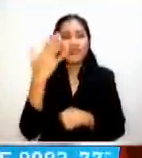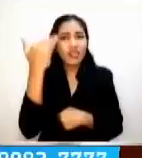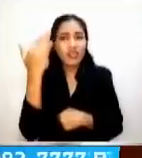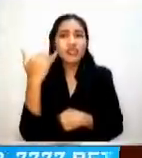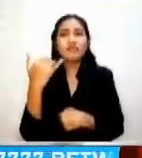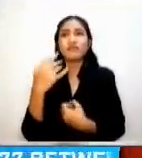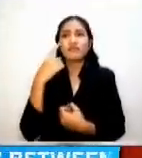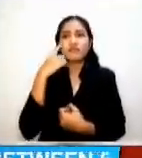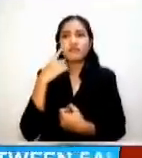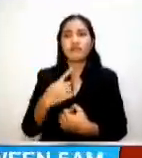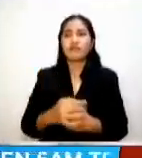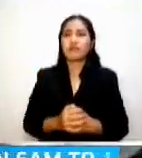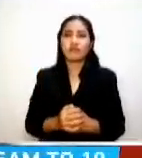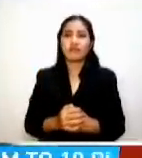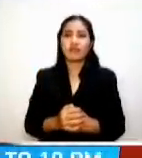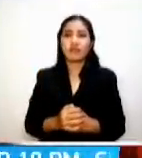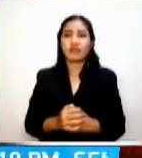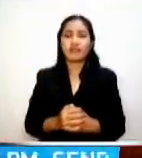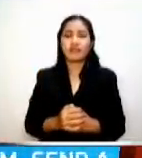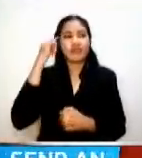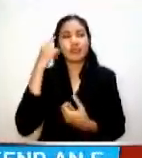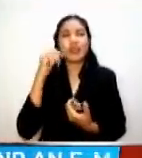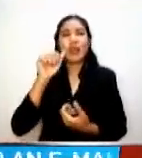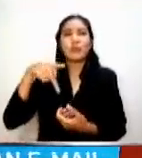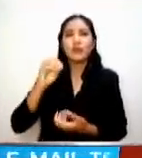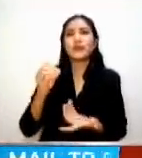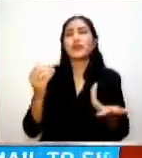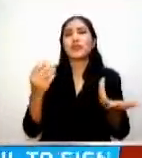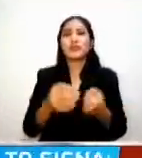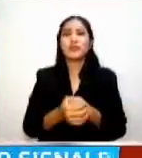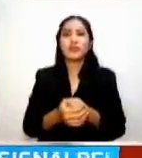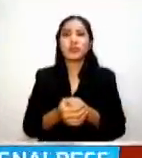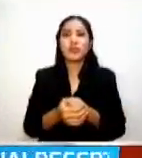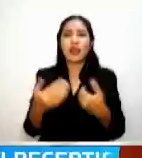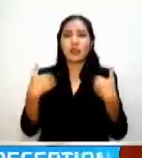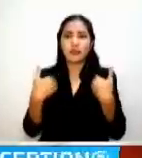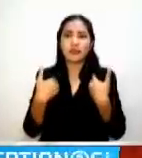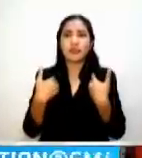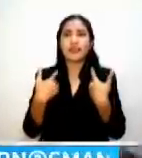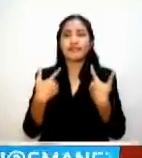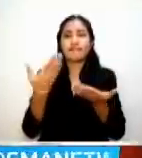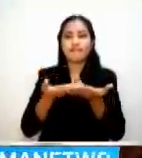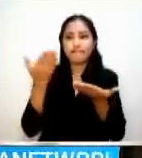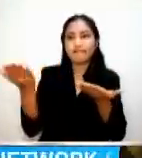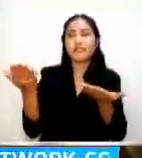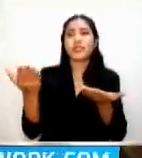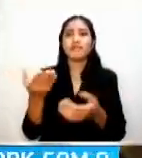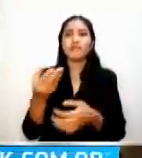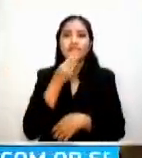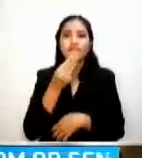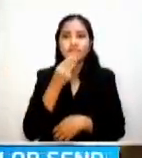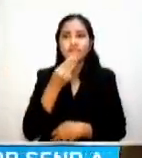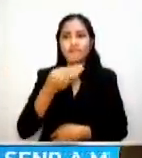Iyak po kayo. Bakit po? Kasi isip ko nga po kasi mag-aambangan nga po kami ng mga anak ko, pamilya namin ng bigas. Si